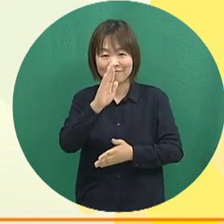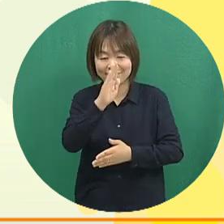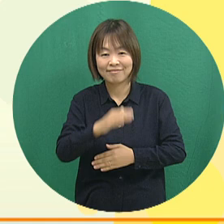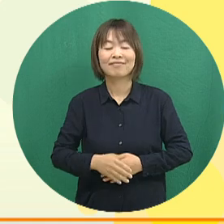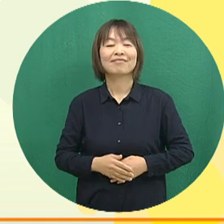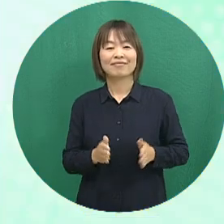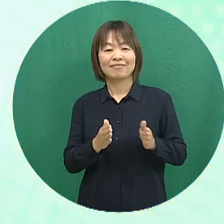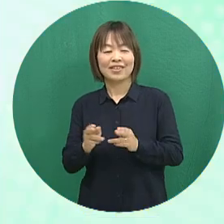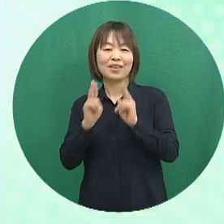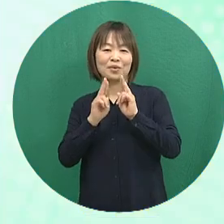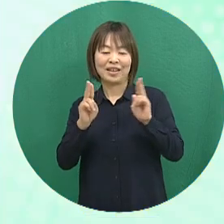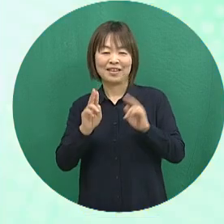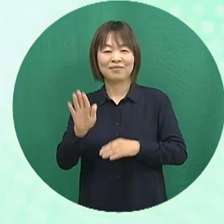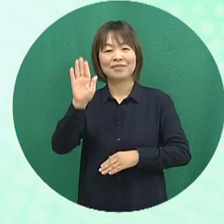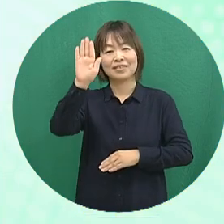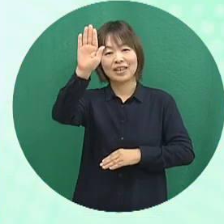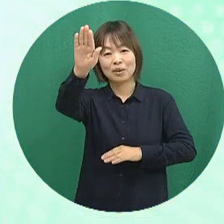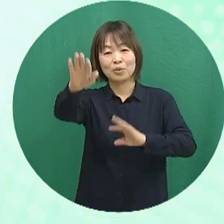ご応募ください。